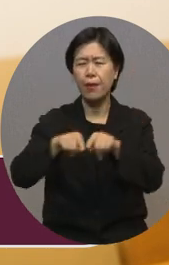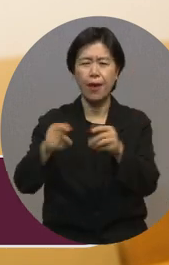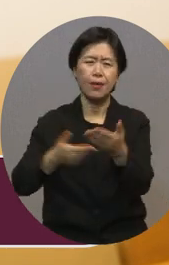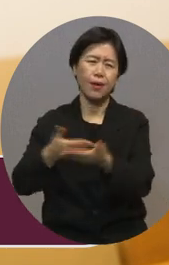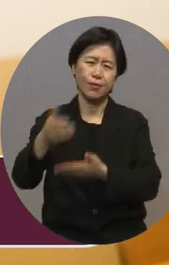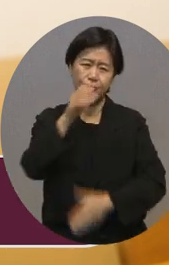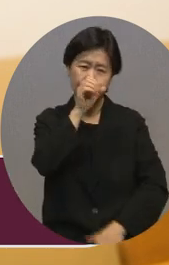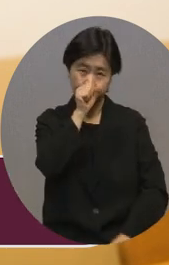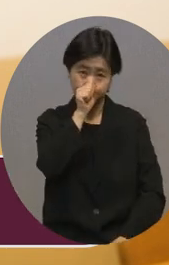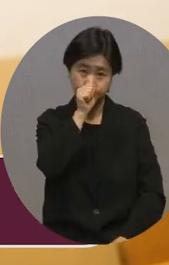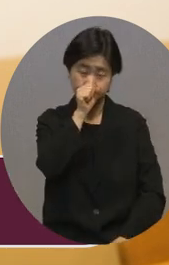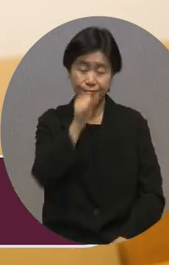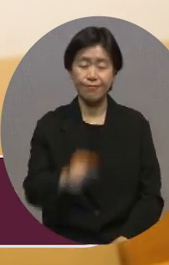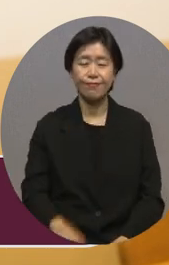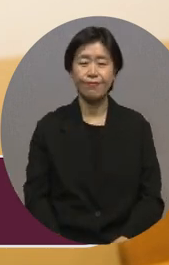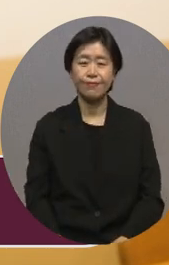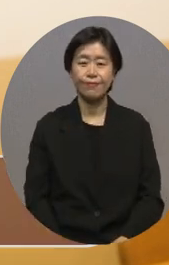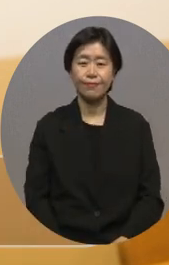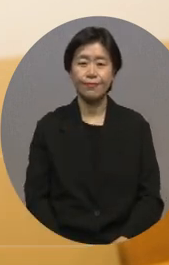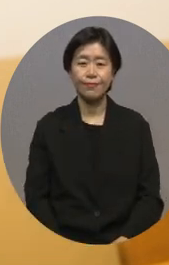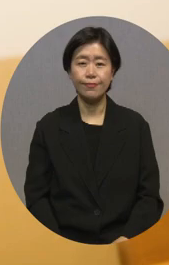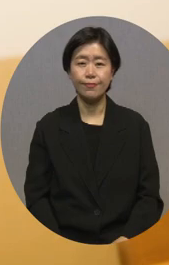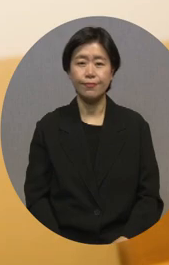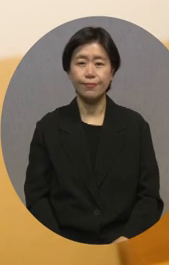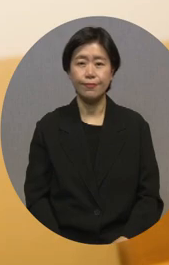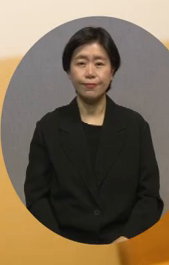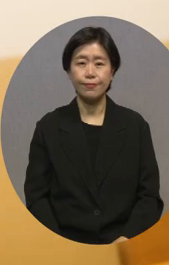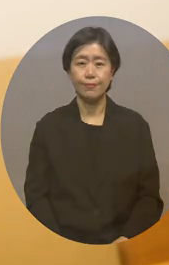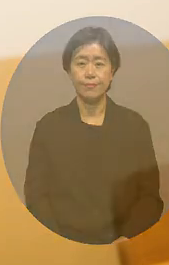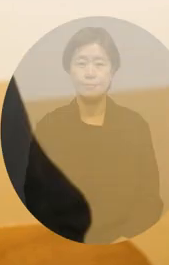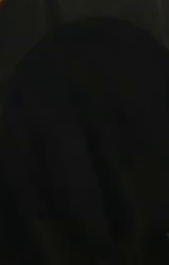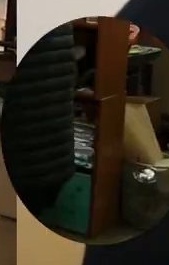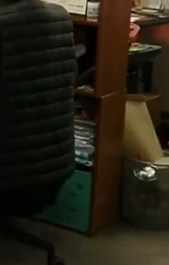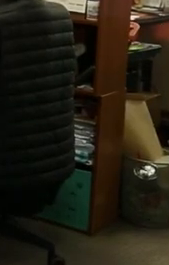행복한 그런 사회가 됐으면 좋겠습니다.